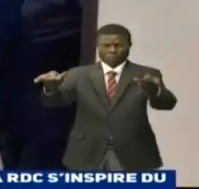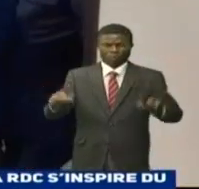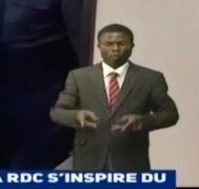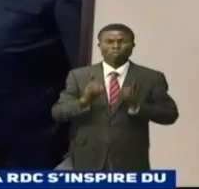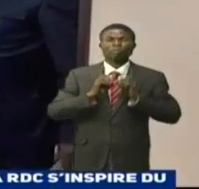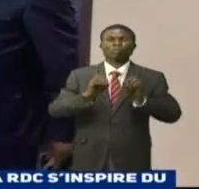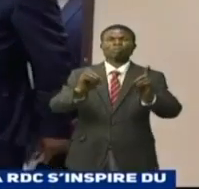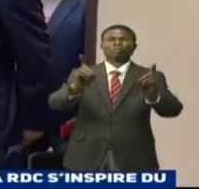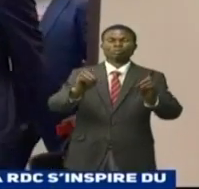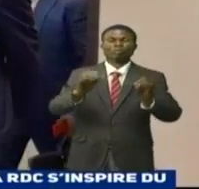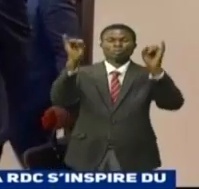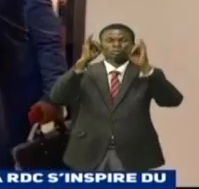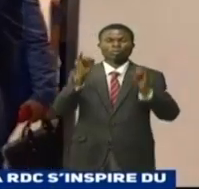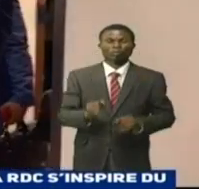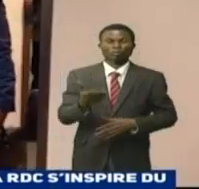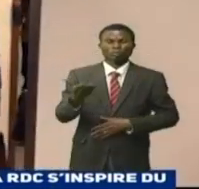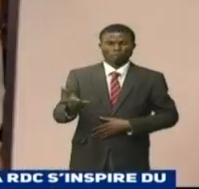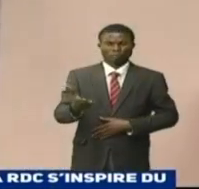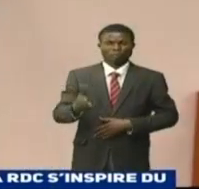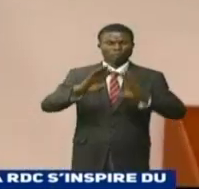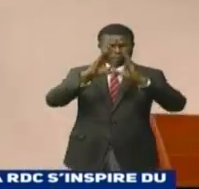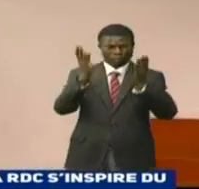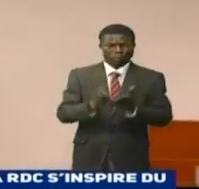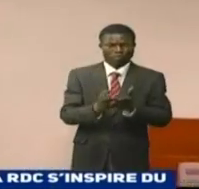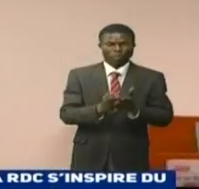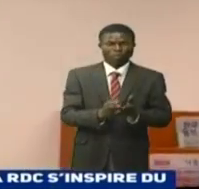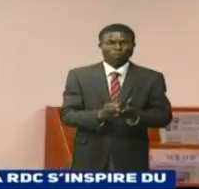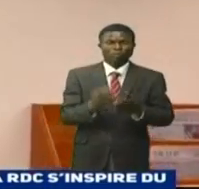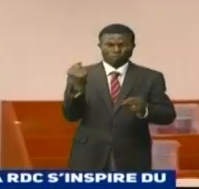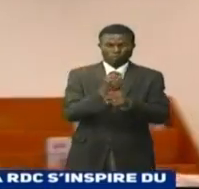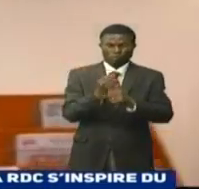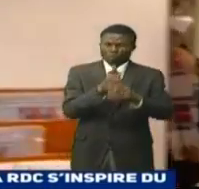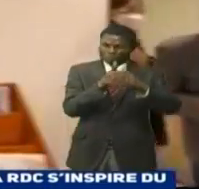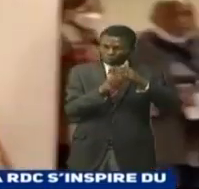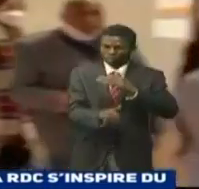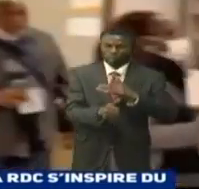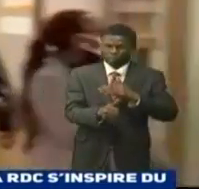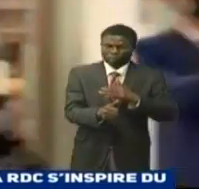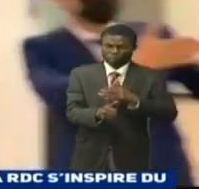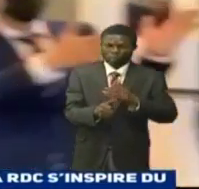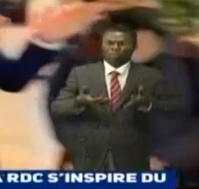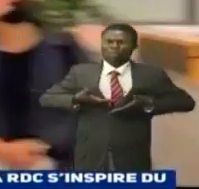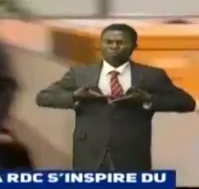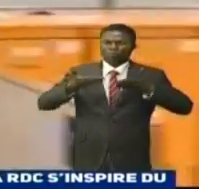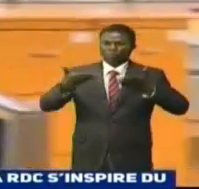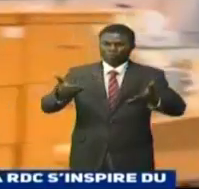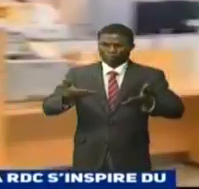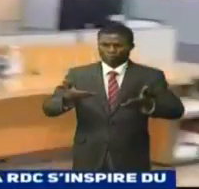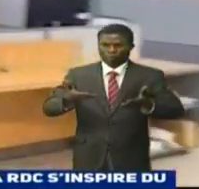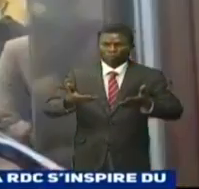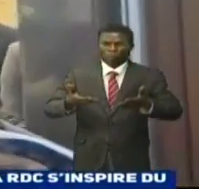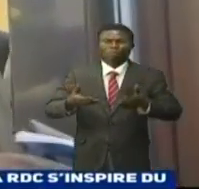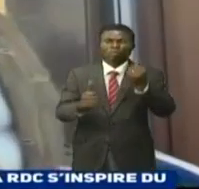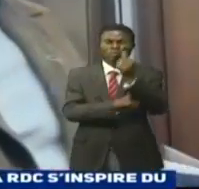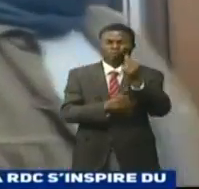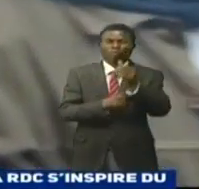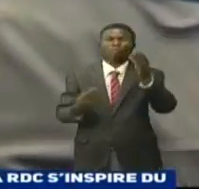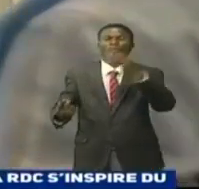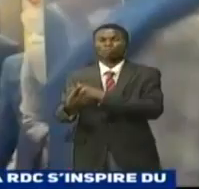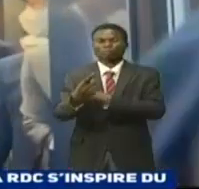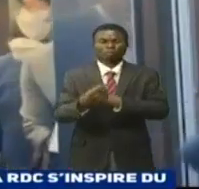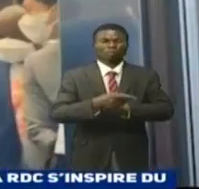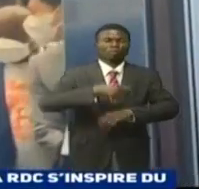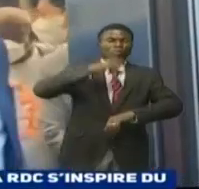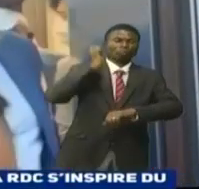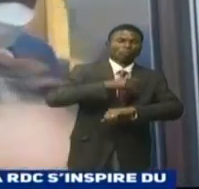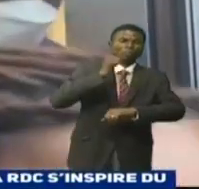informatisée ici tout se passe à huis clos un processus de consentement les plaignants et l'accusé sont appelés à